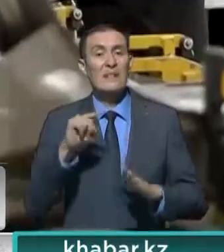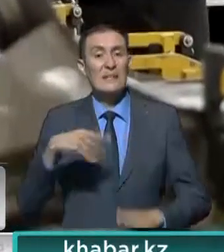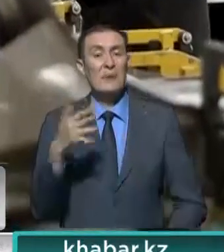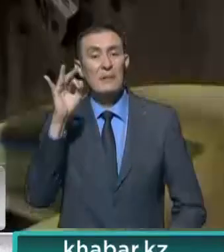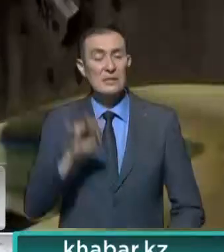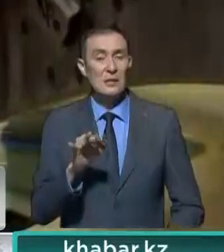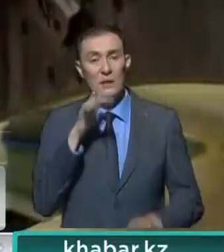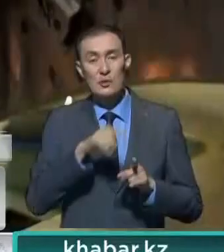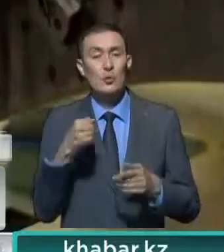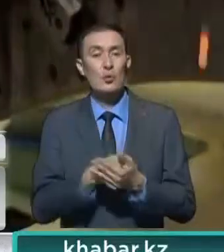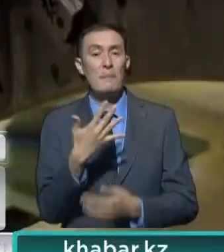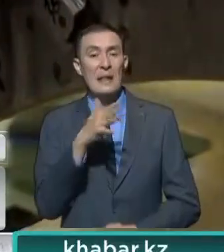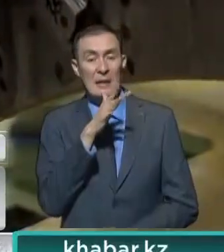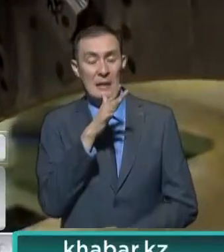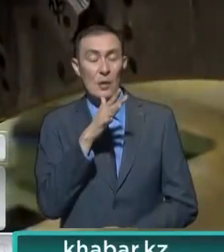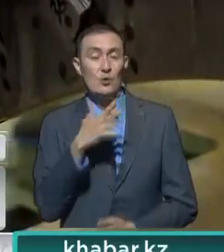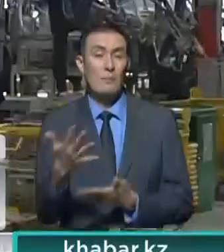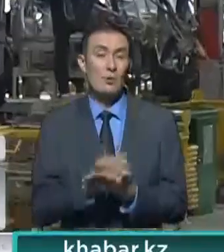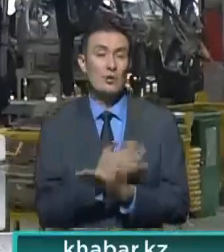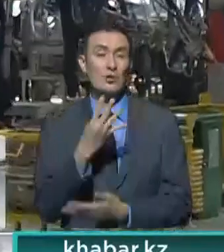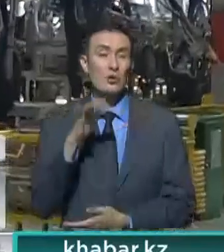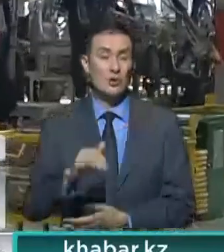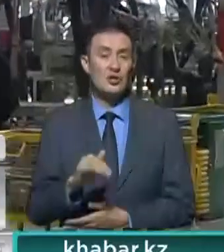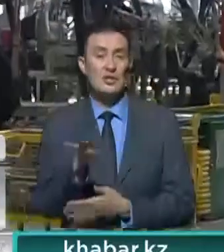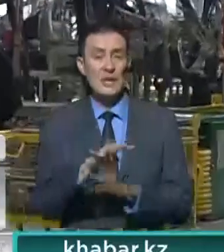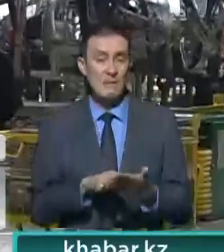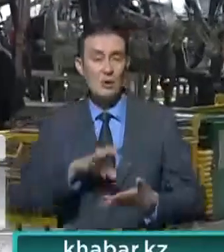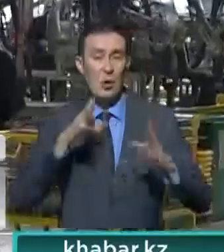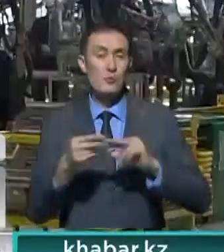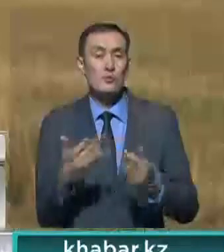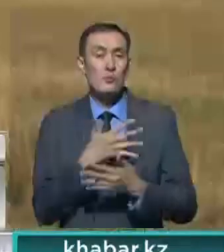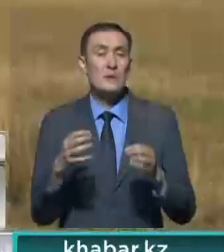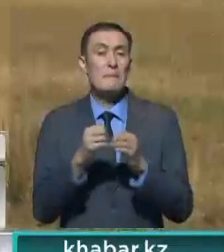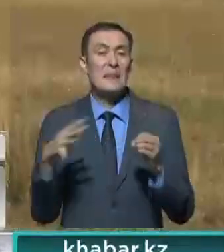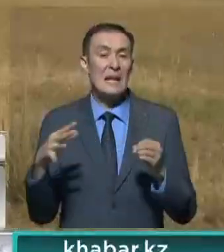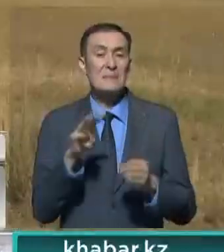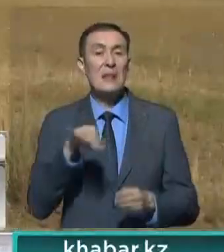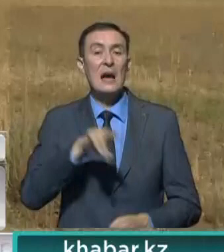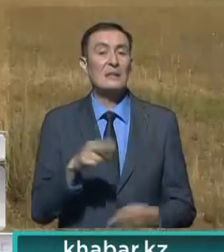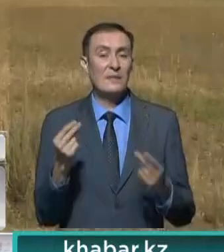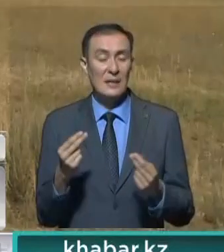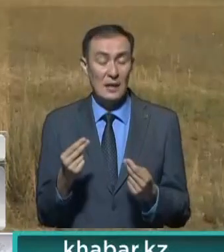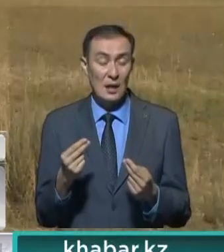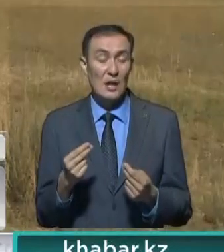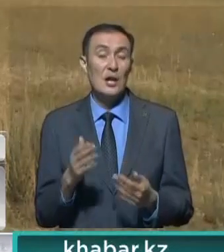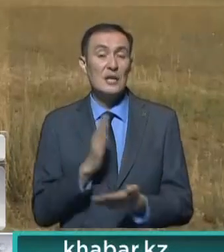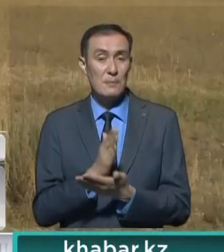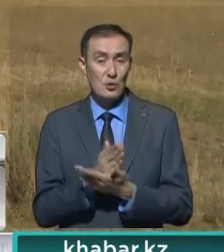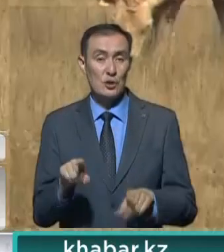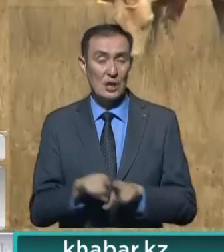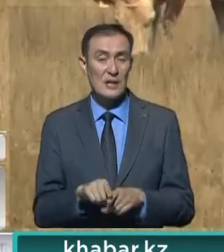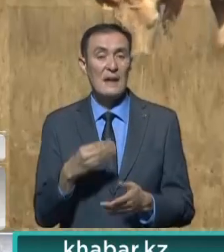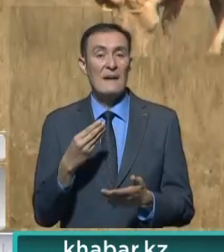на срок до 5 лет. Уже получено около 4 тысяч заявок на общую сумму более 15 миллиардов тенге. Имеются также